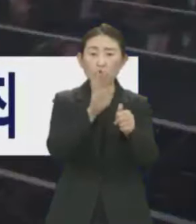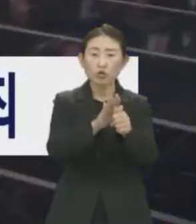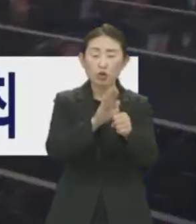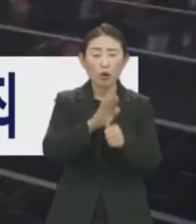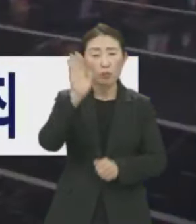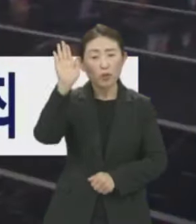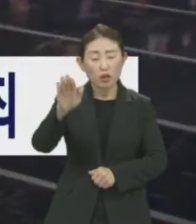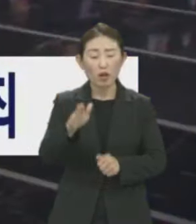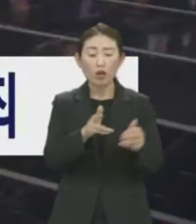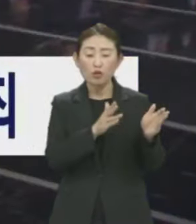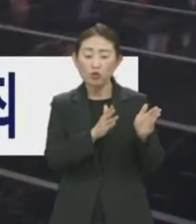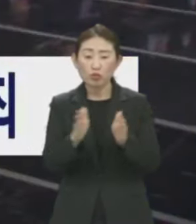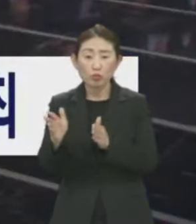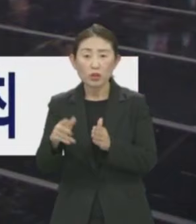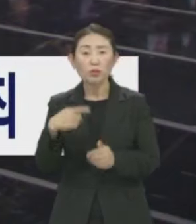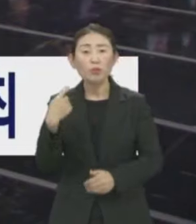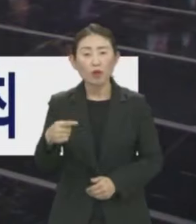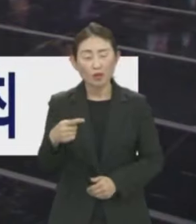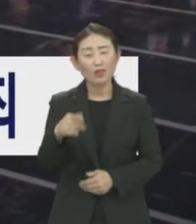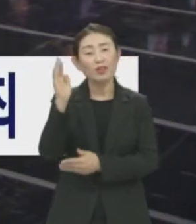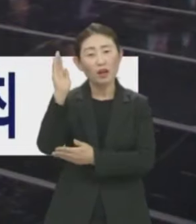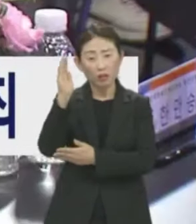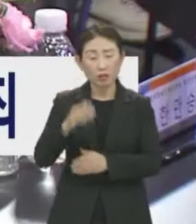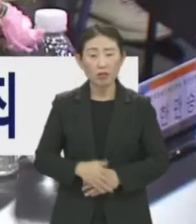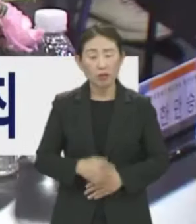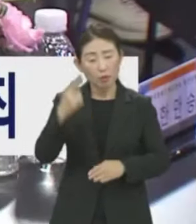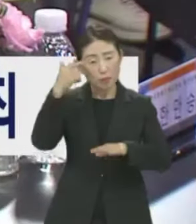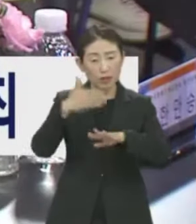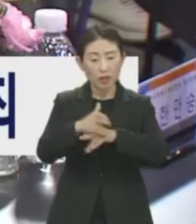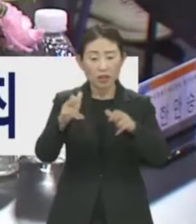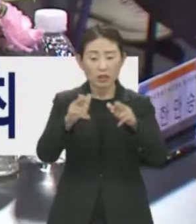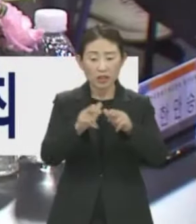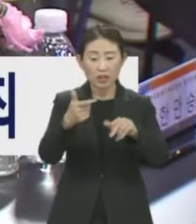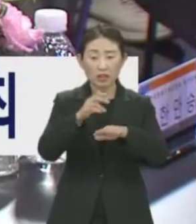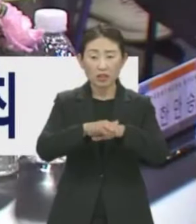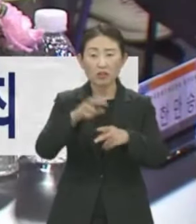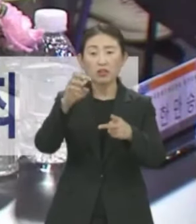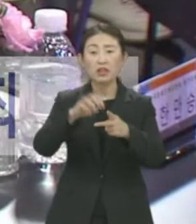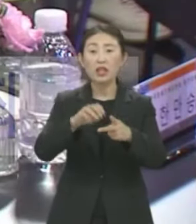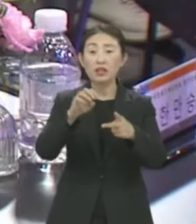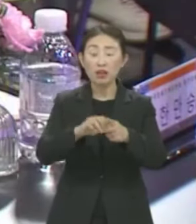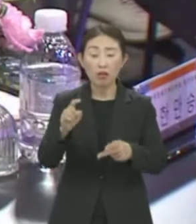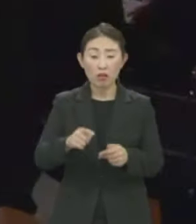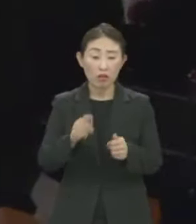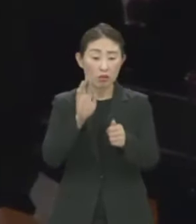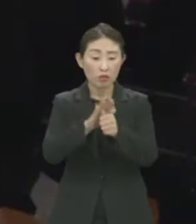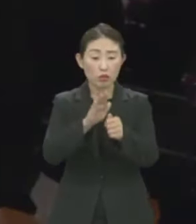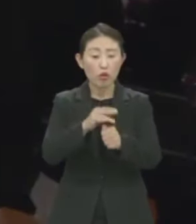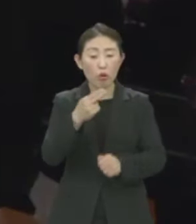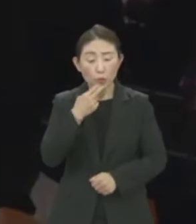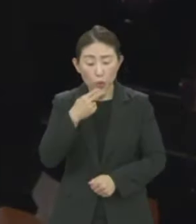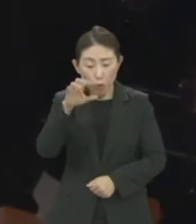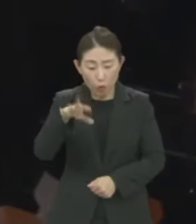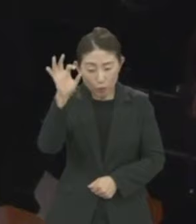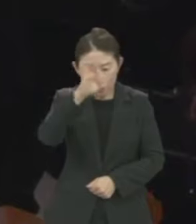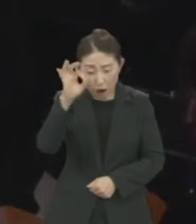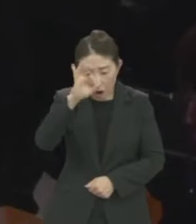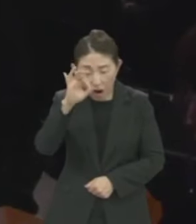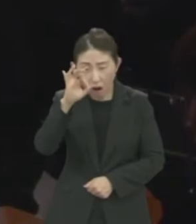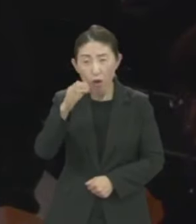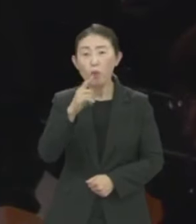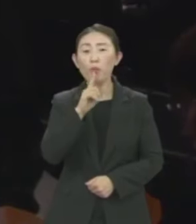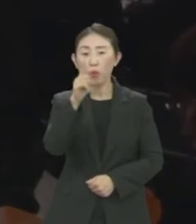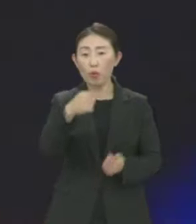미래 준비를 주제로 한 강연과 대전 발달장애인센터의 사각지대 발달장애인 발굴 조사 등에 대한 경과 보고에